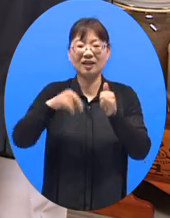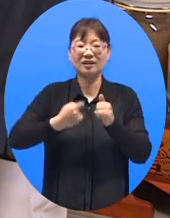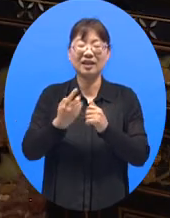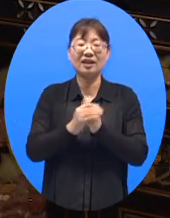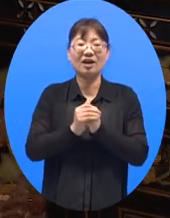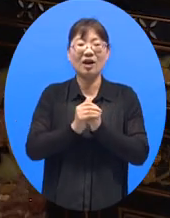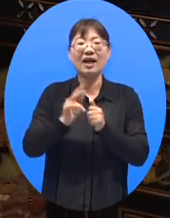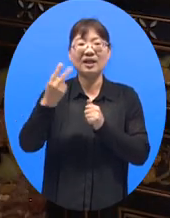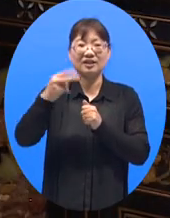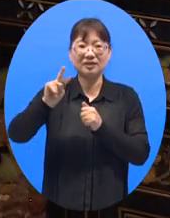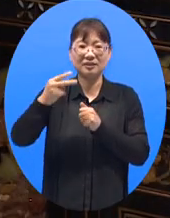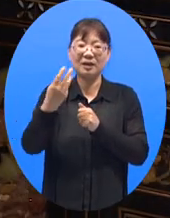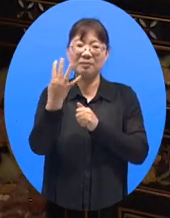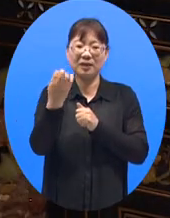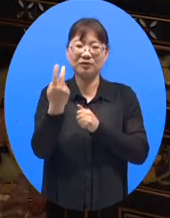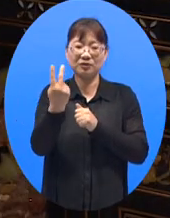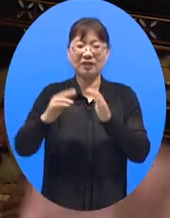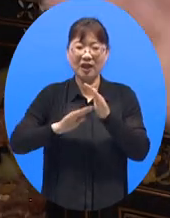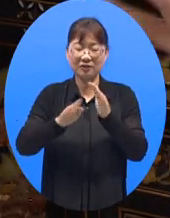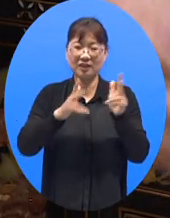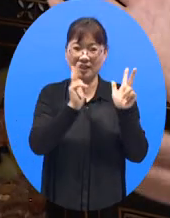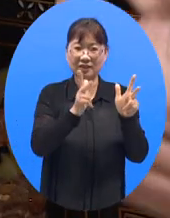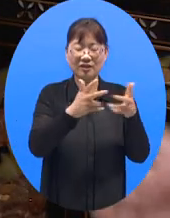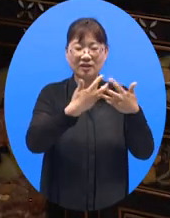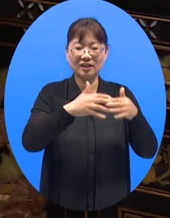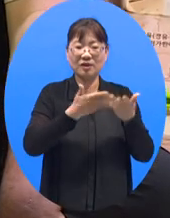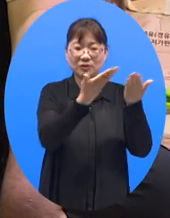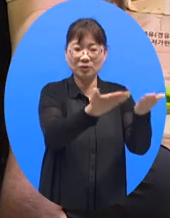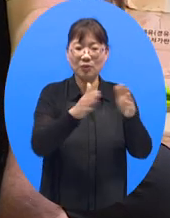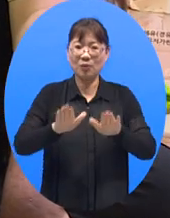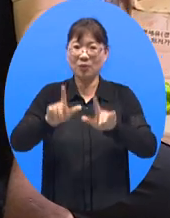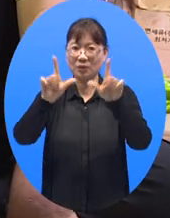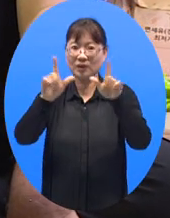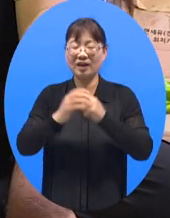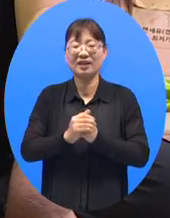2,242가구에 에어컨 설치를 지원했고 올해 23개 시군